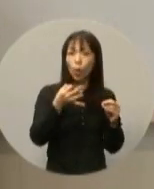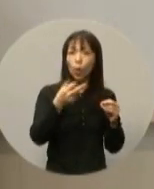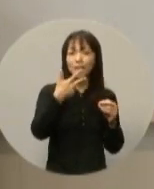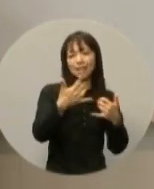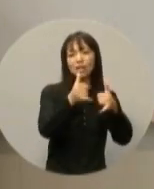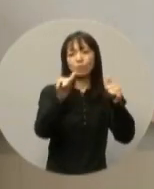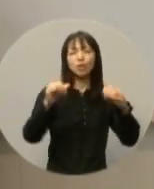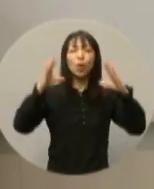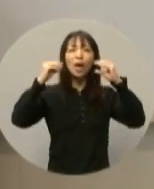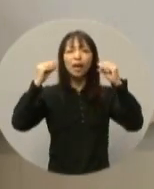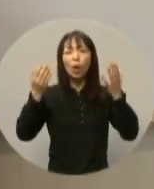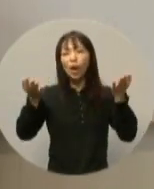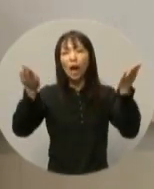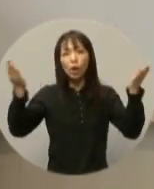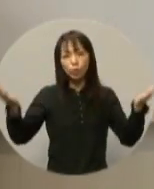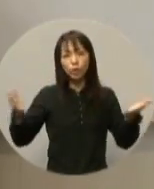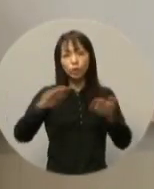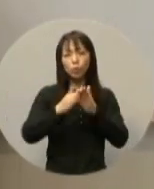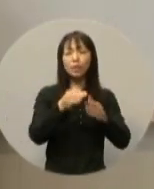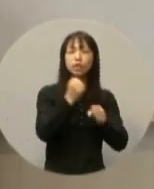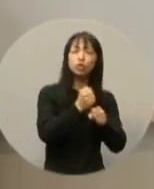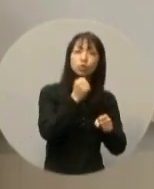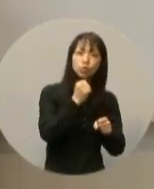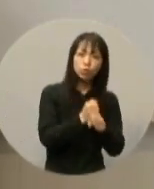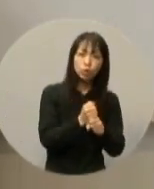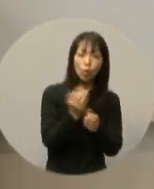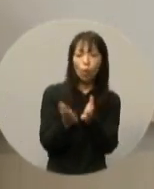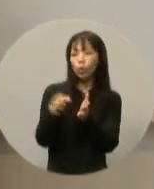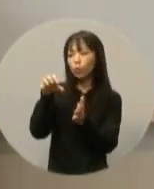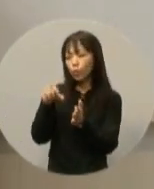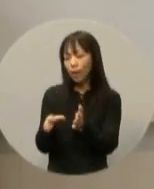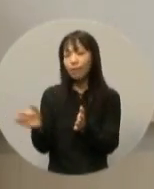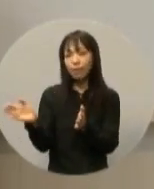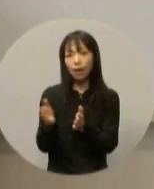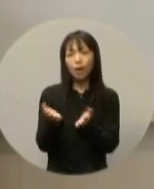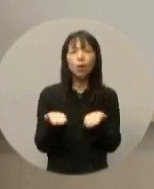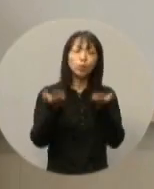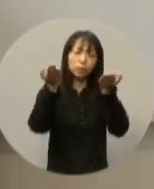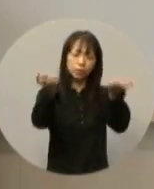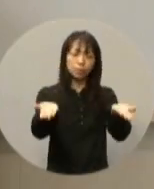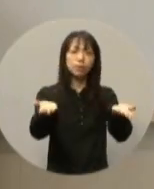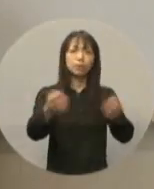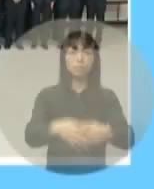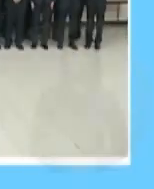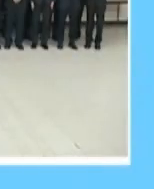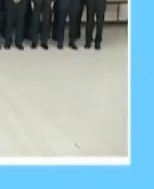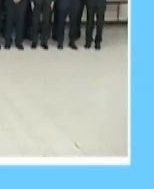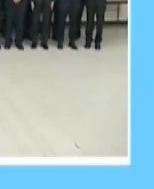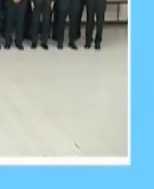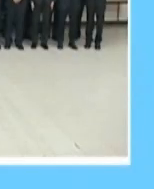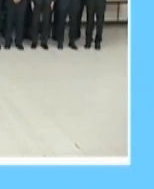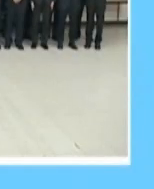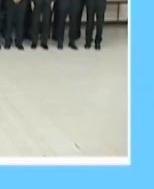市民の笑顔が溢れる街づくりを保育園から発信していきたいと思いますよろしくお願いし